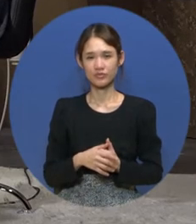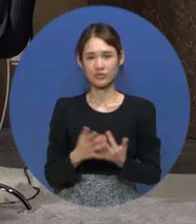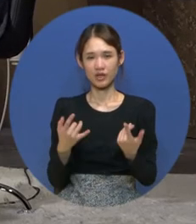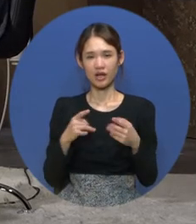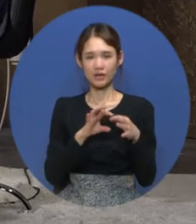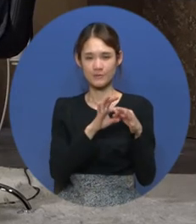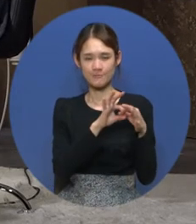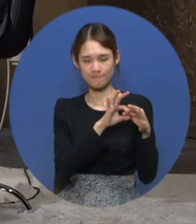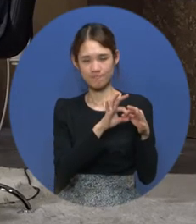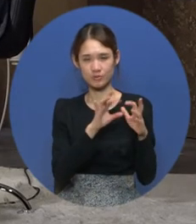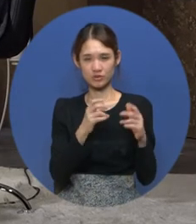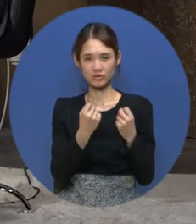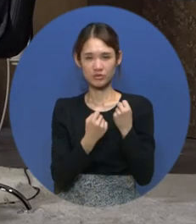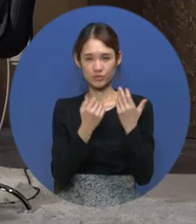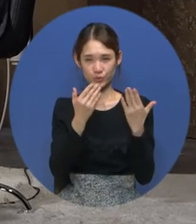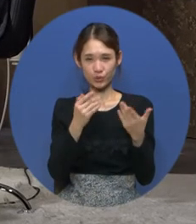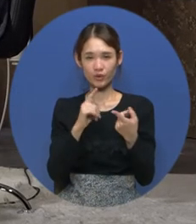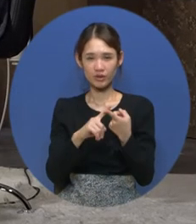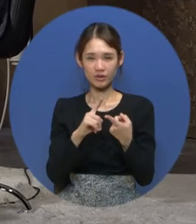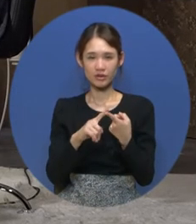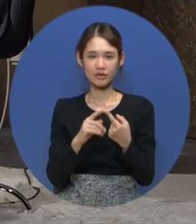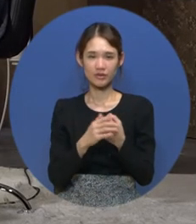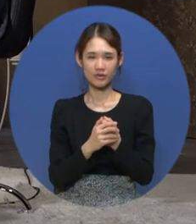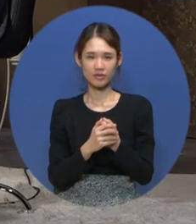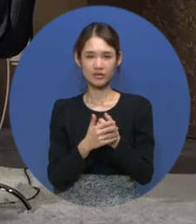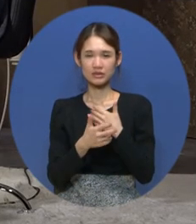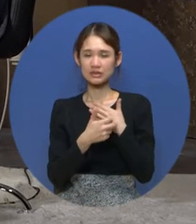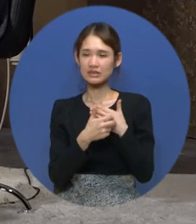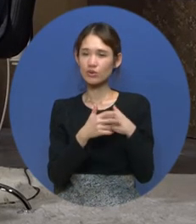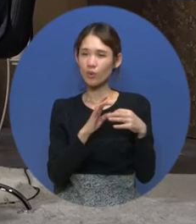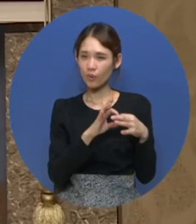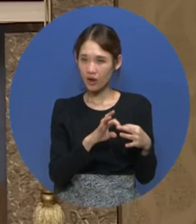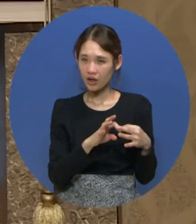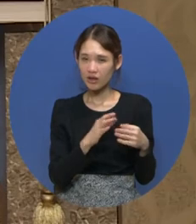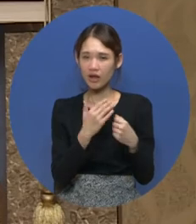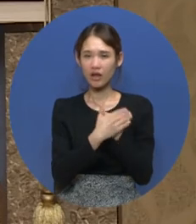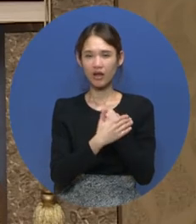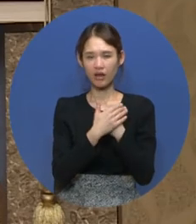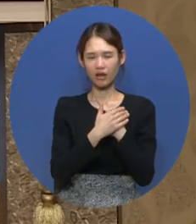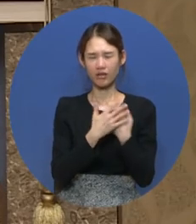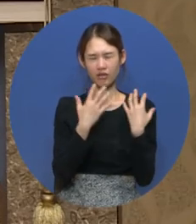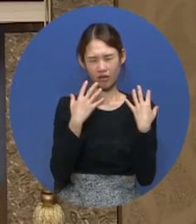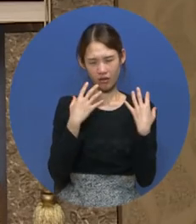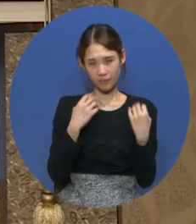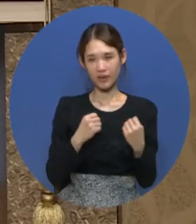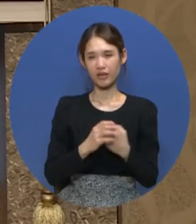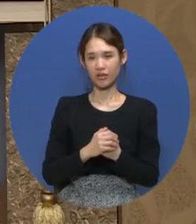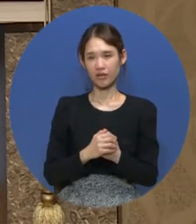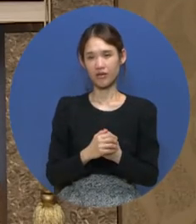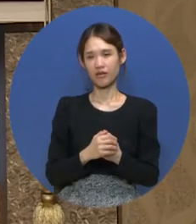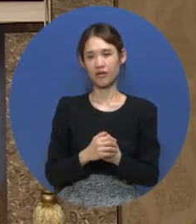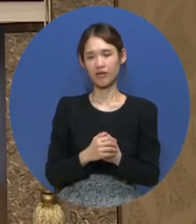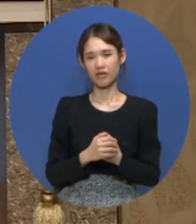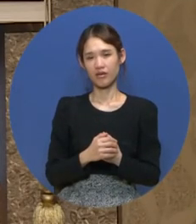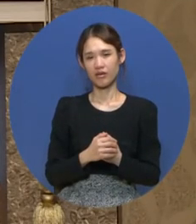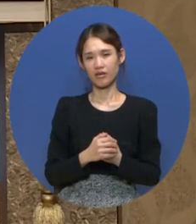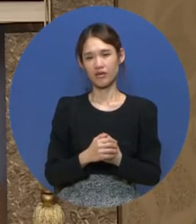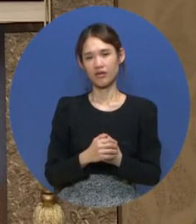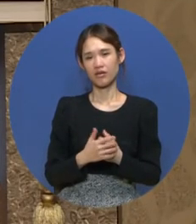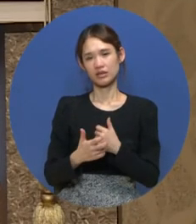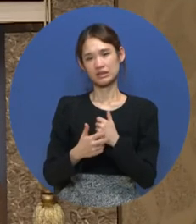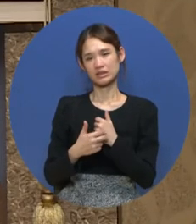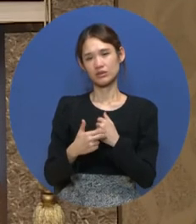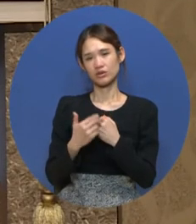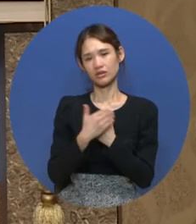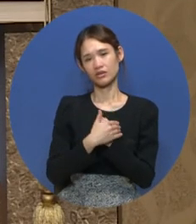연결되서 좀 다 말씀드렸던 거라고 생각을 하는데 의료적인 부분들은 많이 혜택을 이제 받게 됐습니다 그래서 어